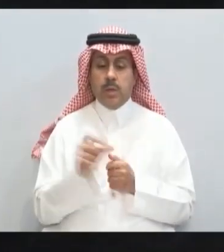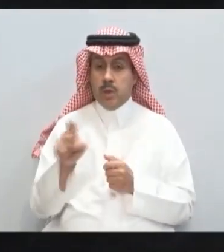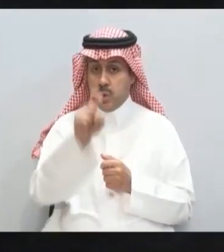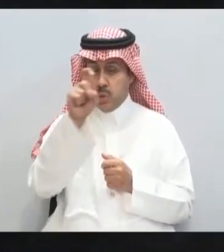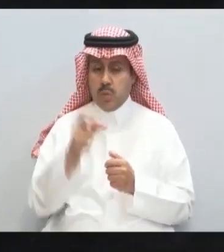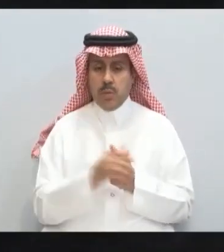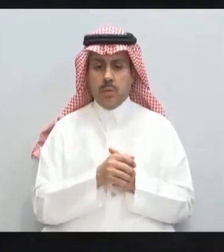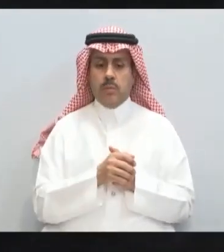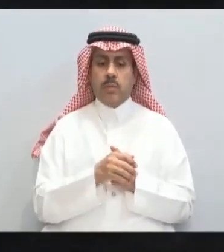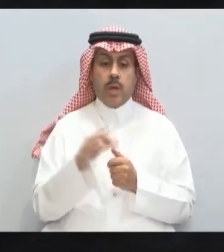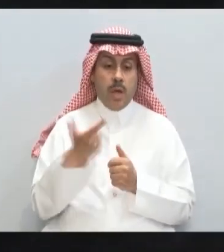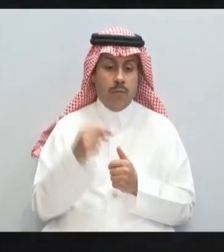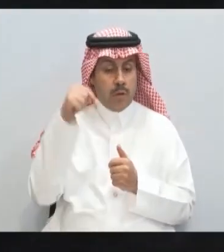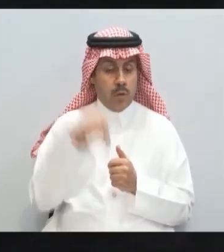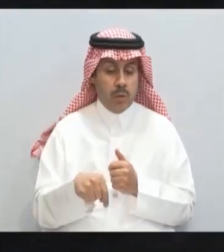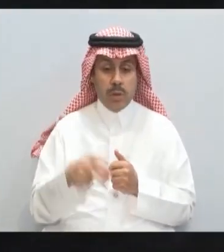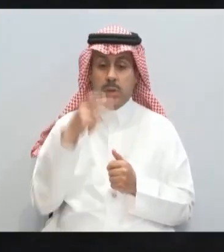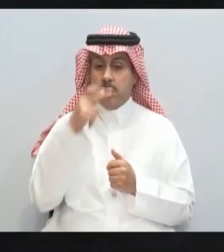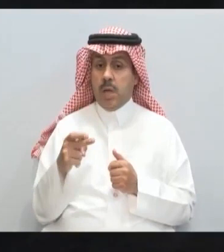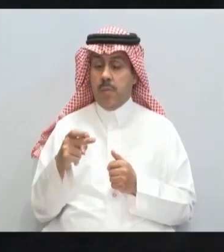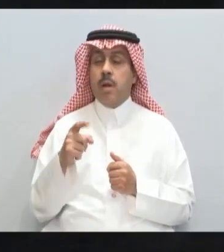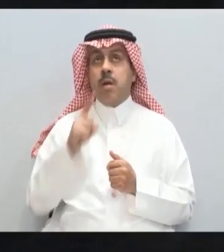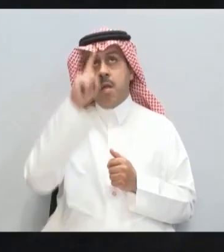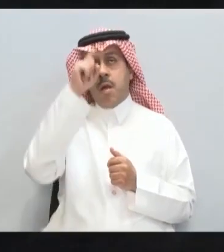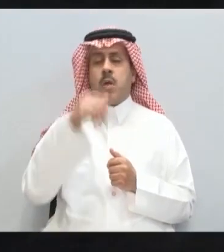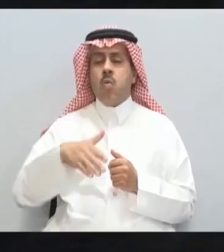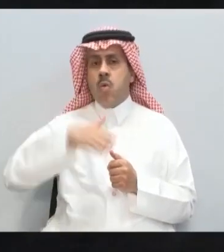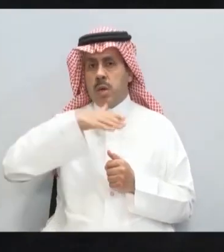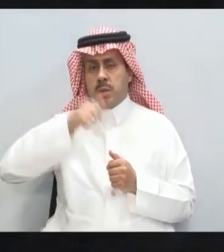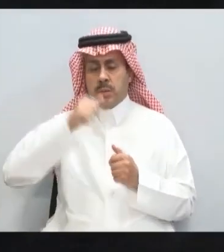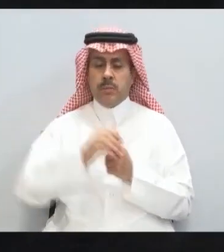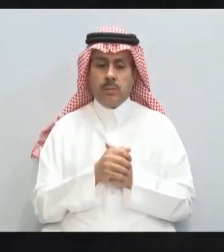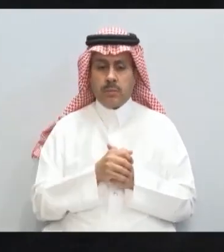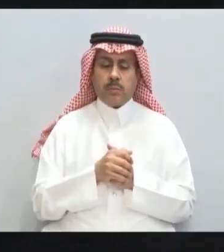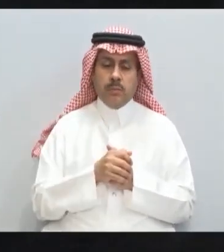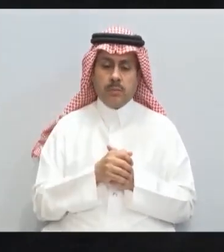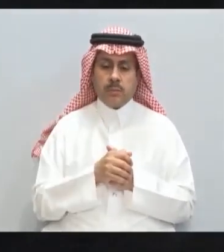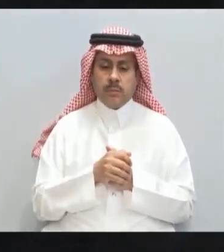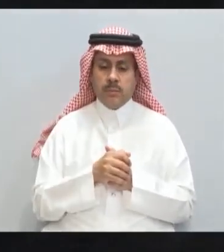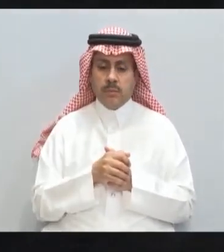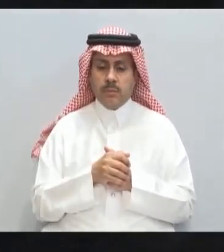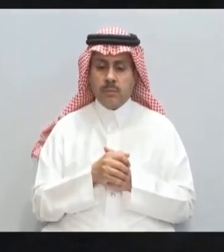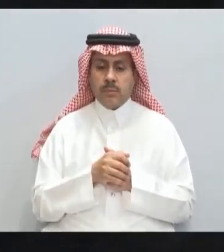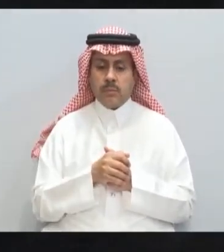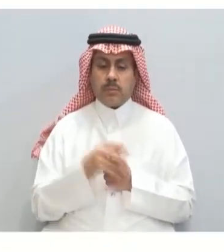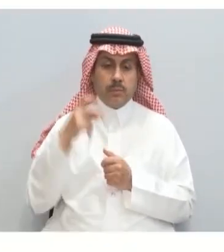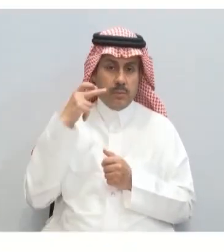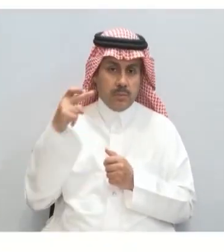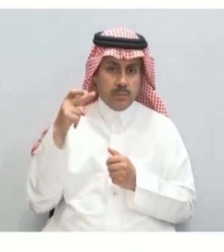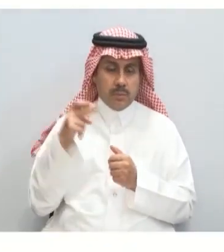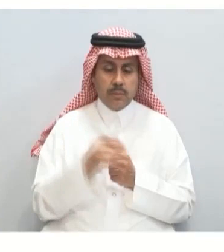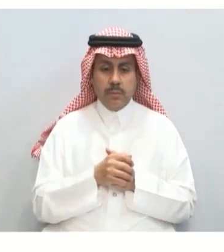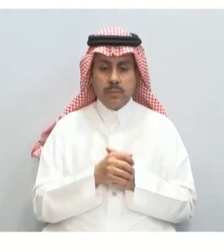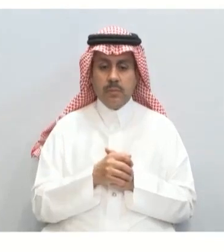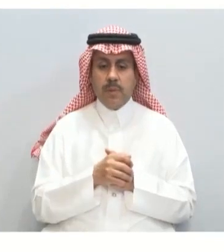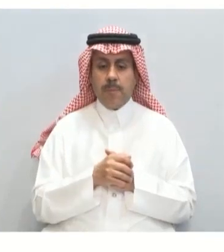سؤال اخر كيف تكون الاستجابه لله والرسول صلى الله عليه وسلم الجواب ايها الطلاب